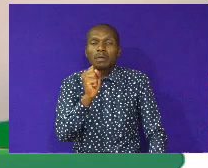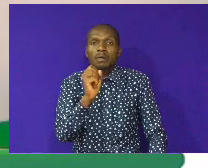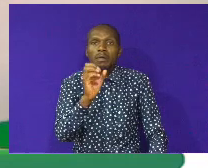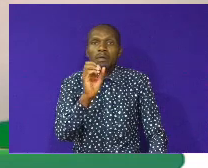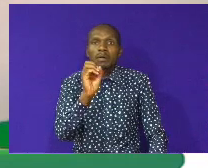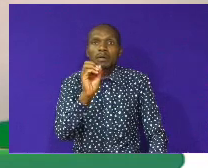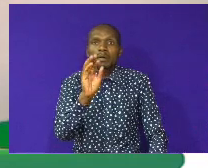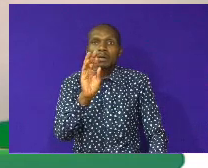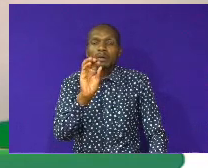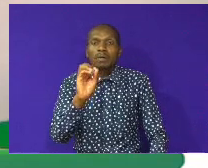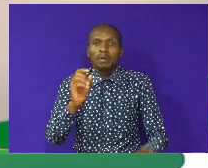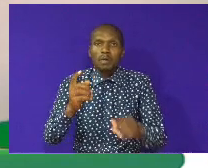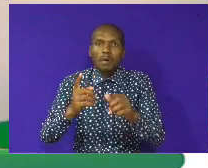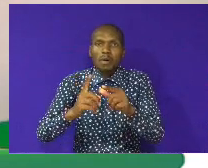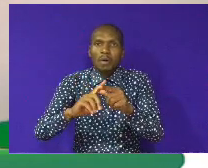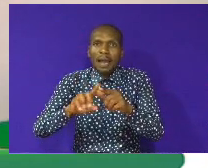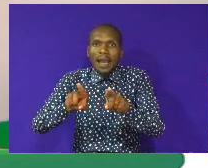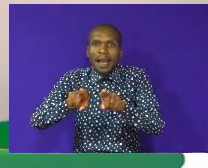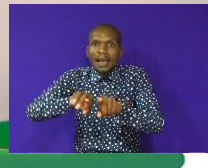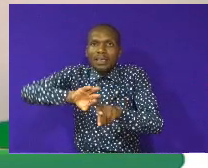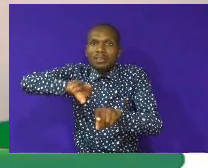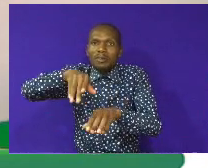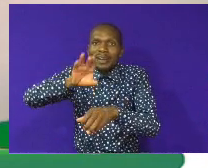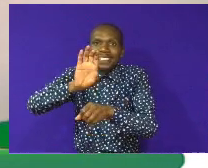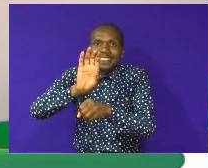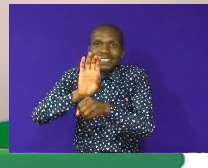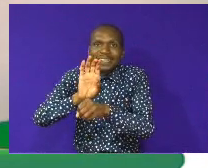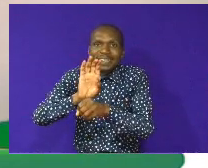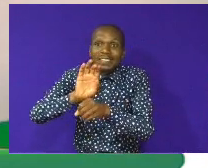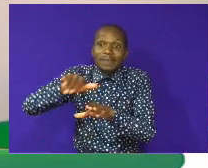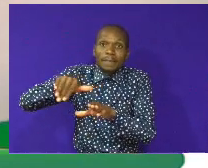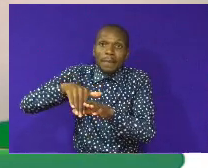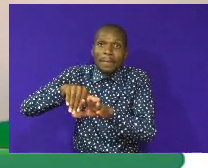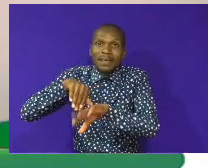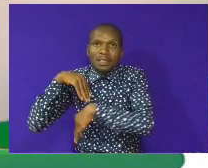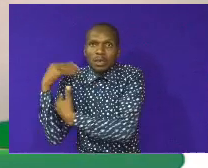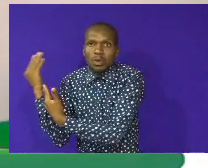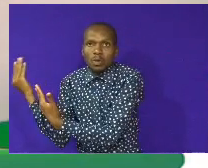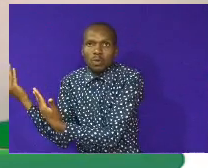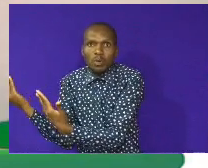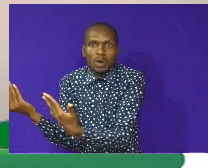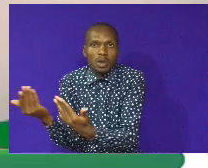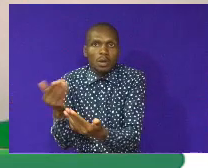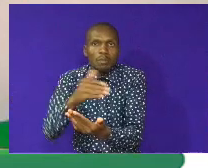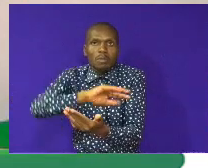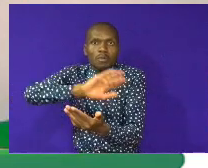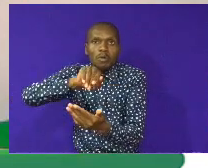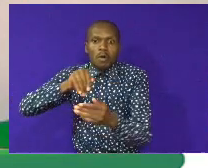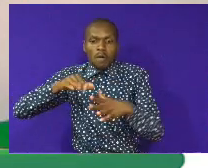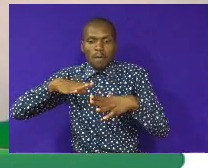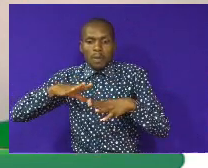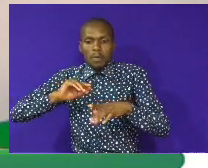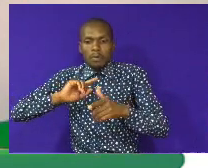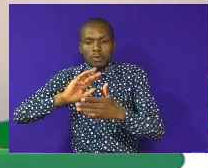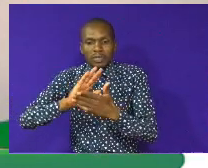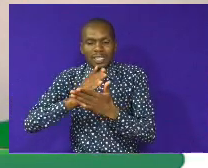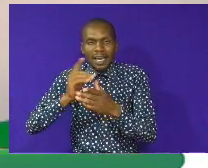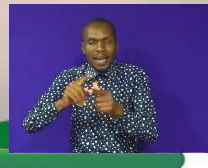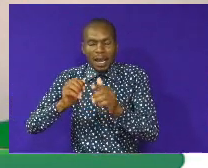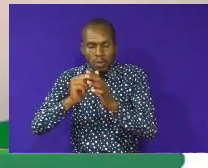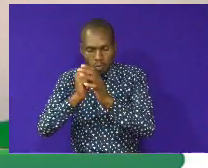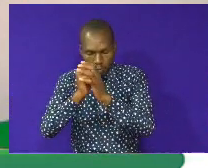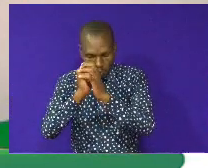chache zairi janda ekirabara ya uwe chikanisa babere bakwari gani abantu bonsi weso kia ritukerio erioko sasima